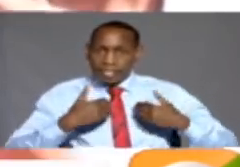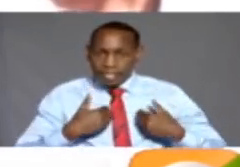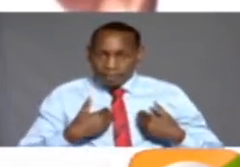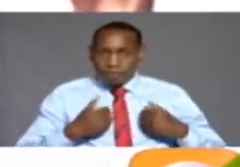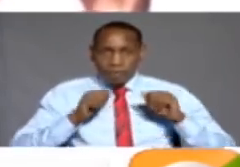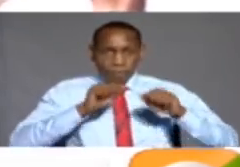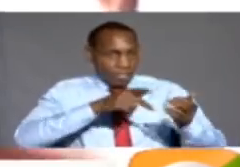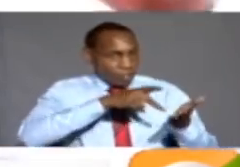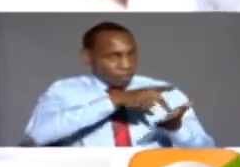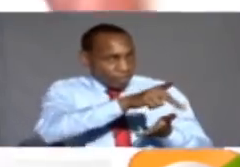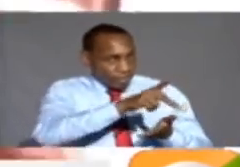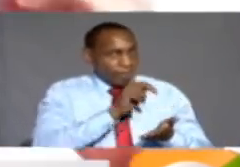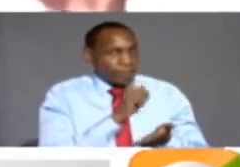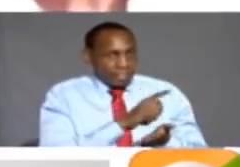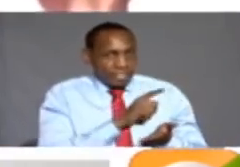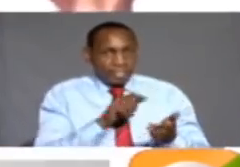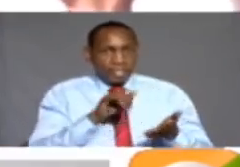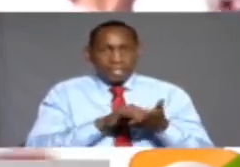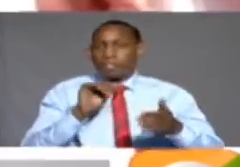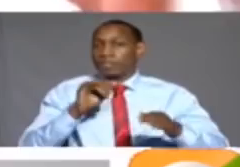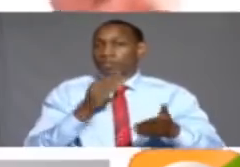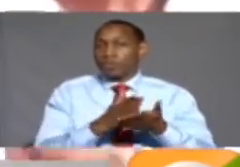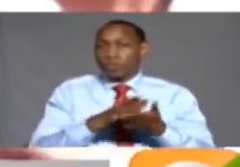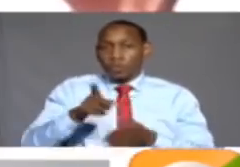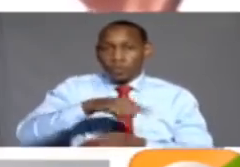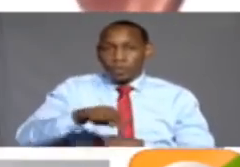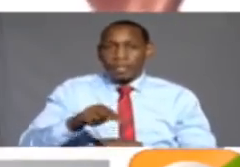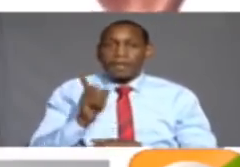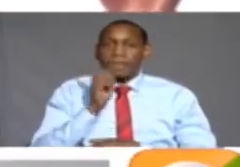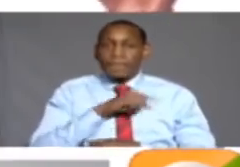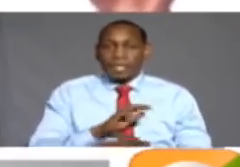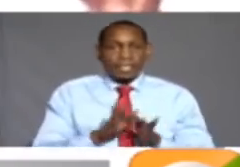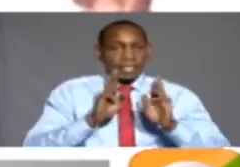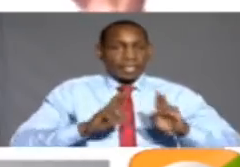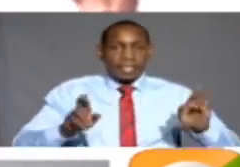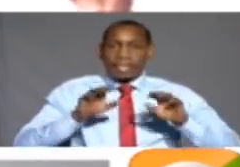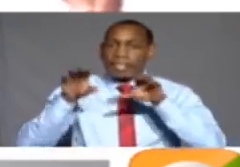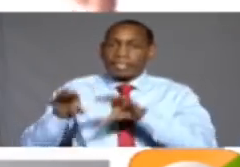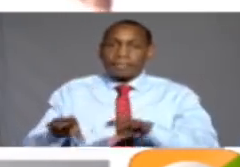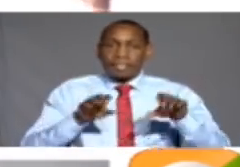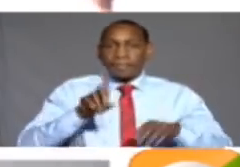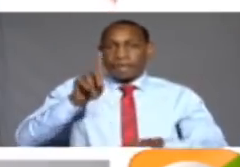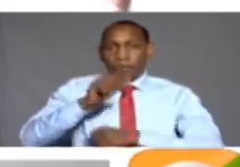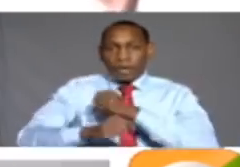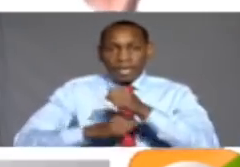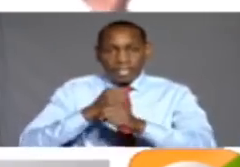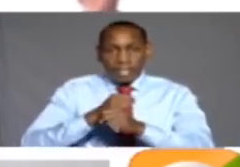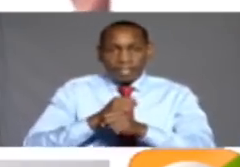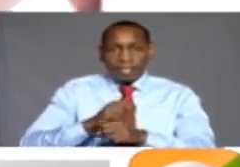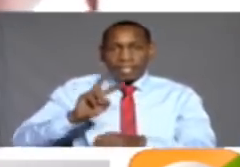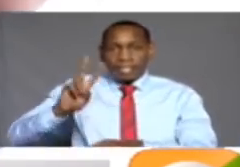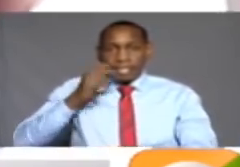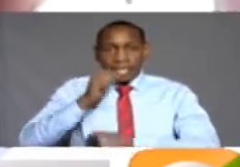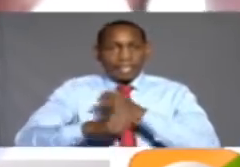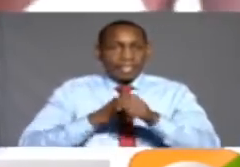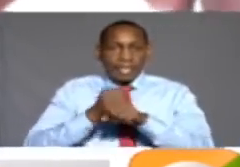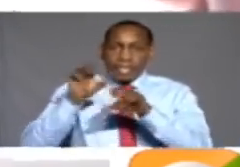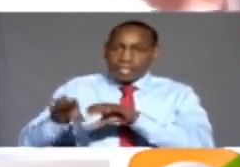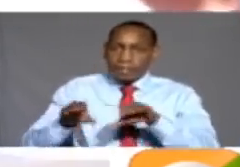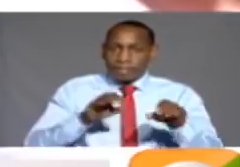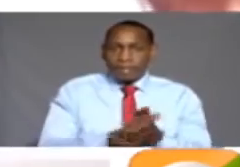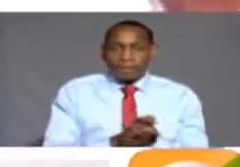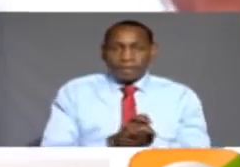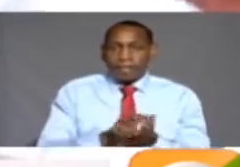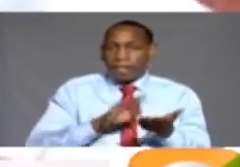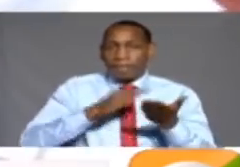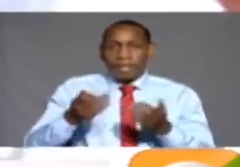aweze kuwalipa na hakikisha ya kwamba sisi tunamaliza. Tayari tumeshaumia mwaka mzima, mwaka mwingine wa pili unaumia, na si kwa